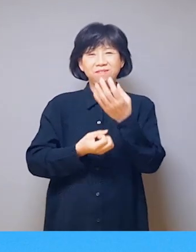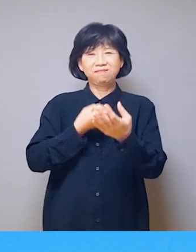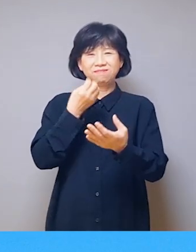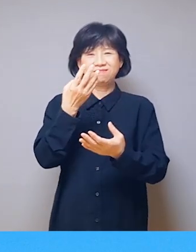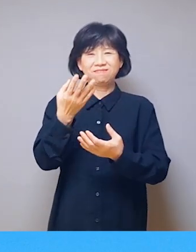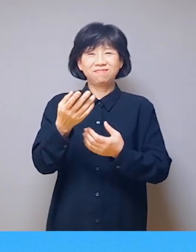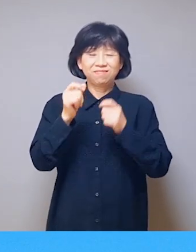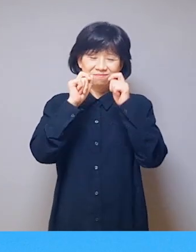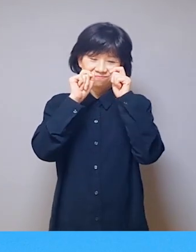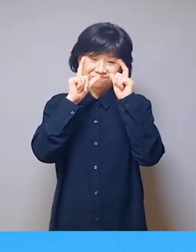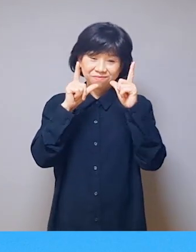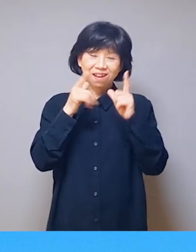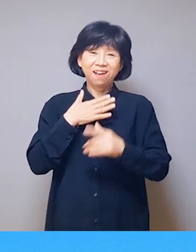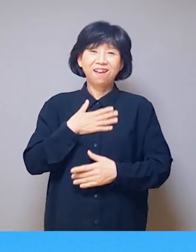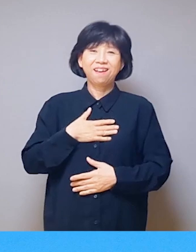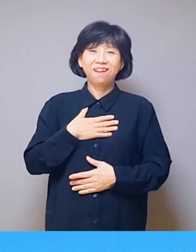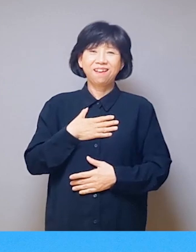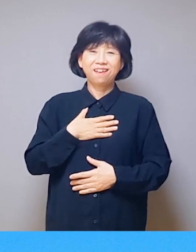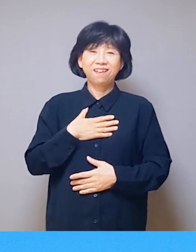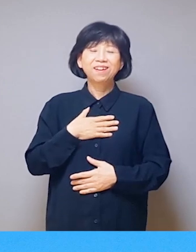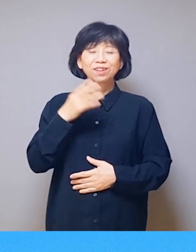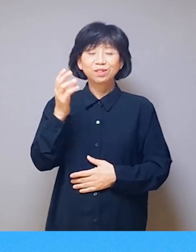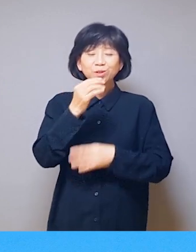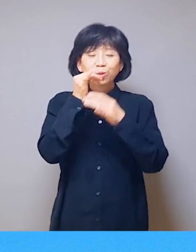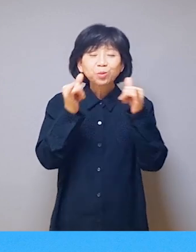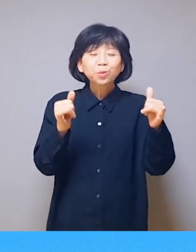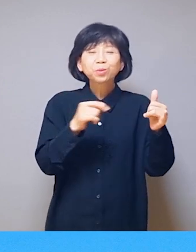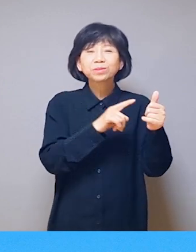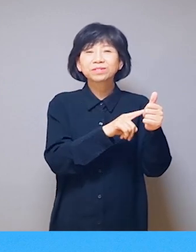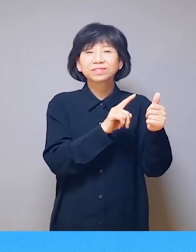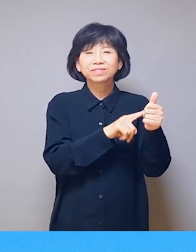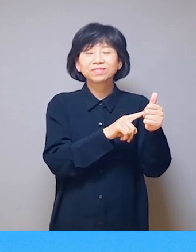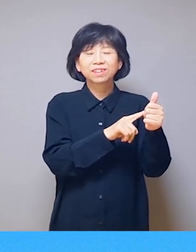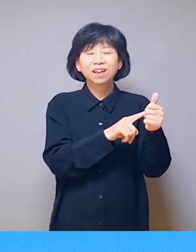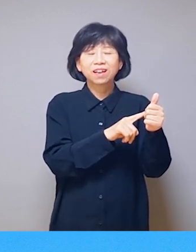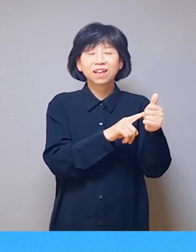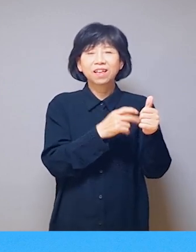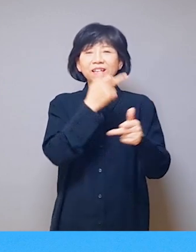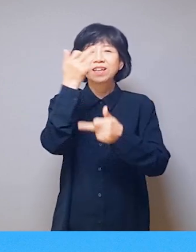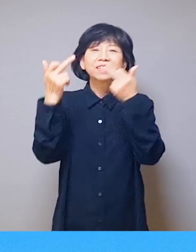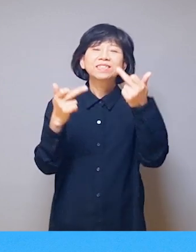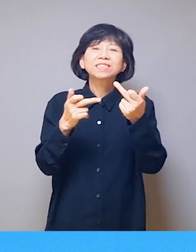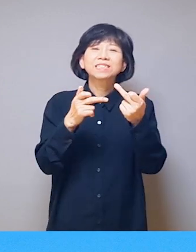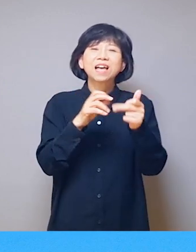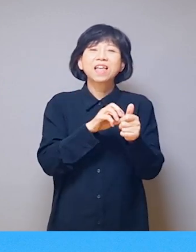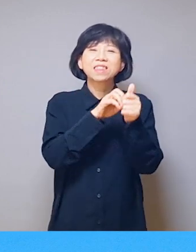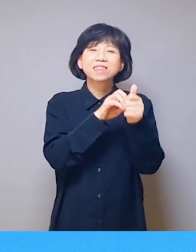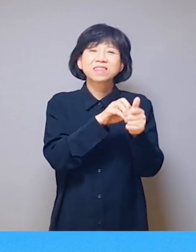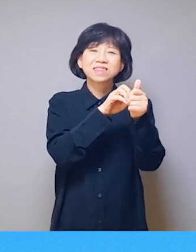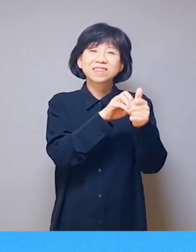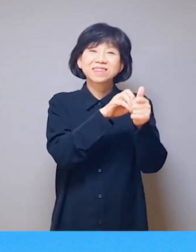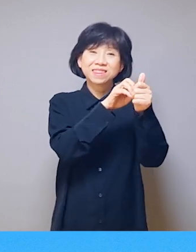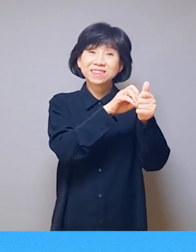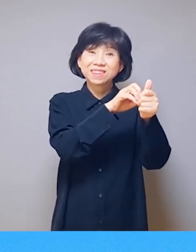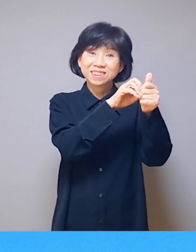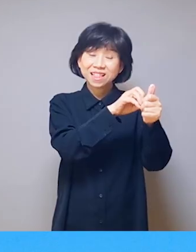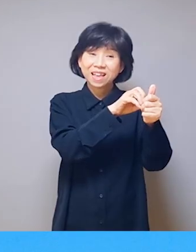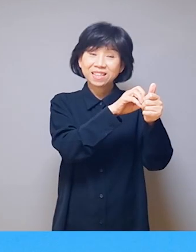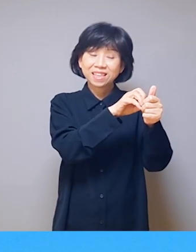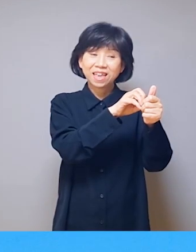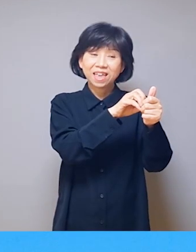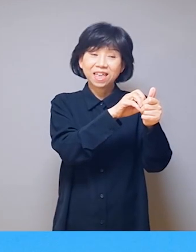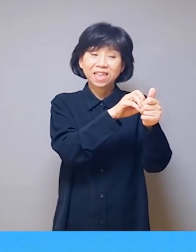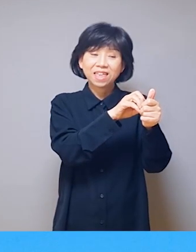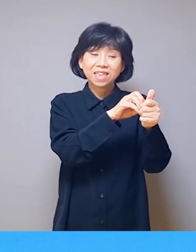깨달았으면 좋겠어요. 어떤 한 성도가 등산을 하게 됐어요. 근데 등산을 하다 보니까 두 갈래